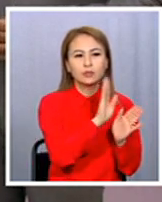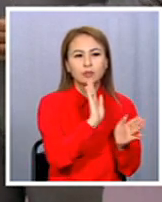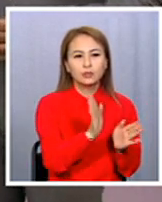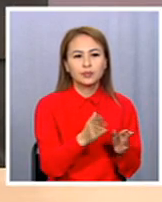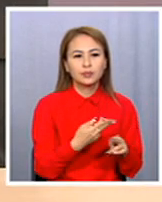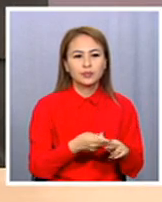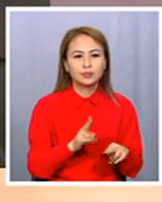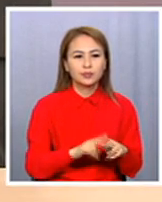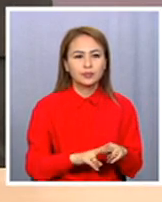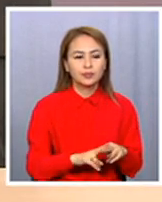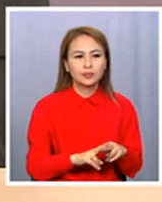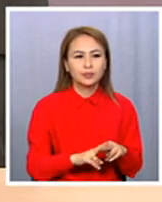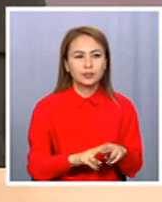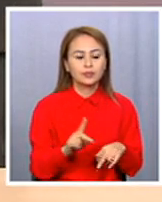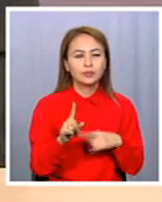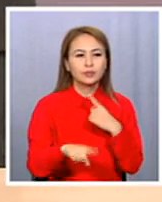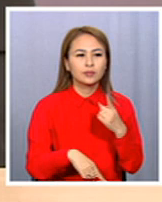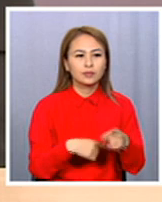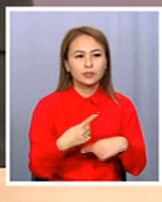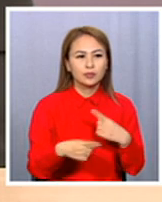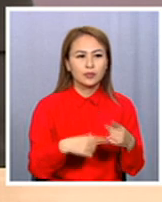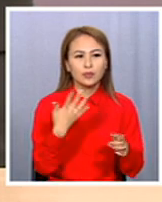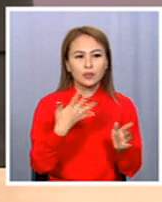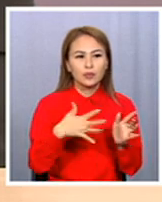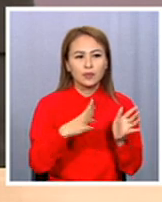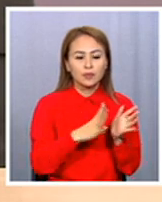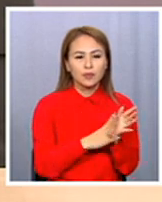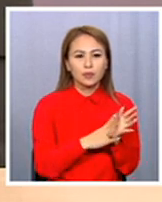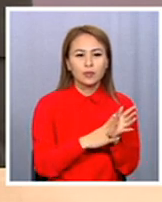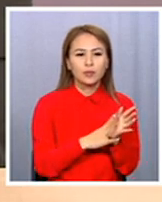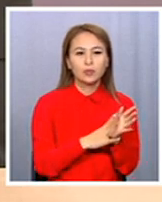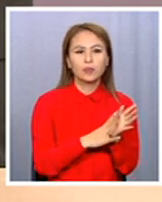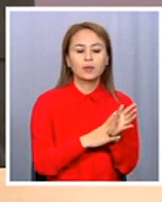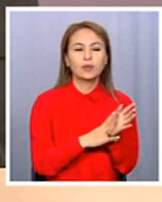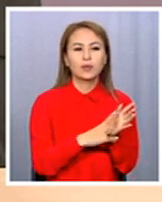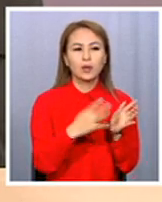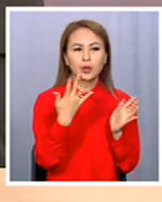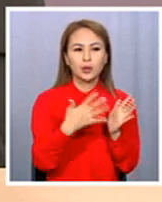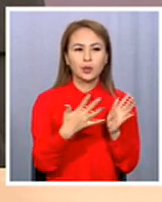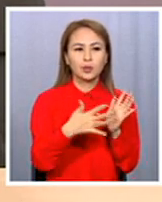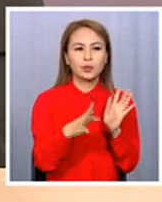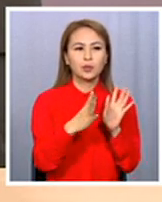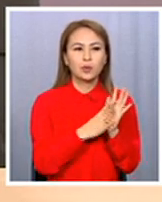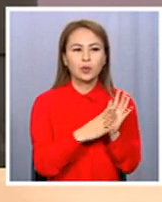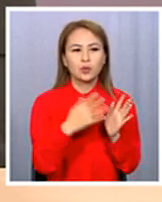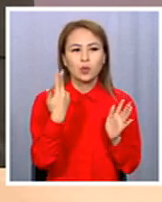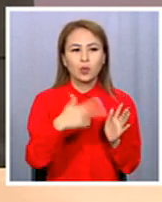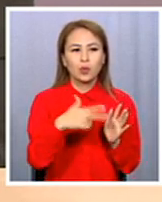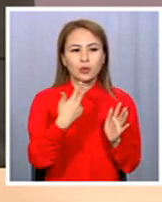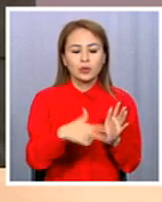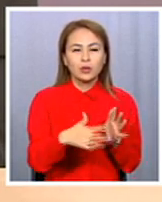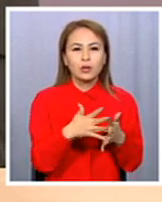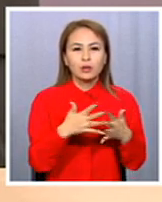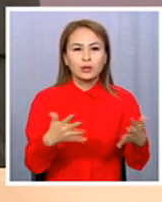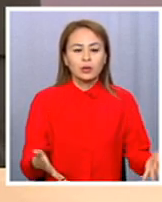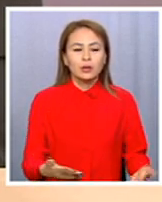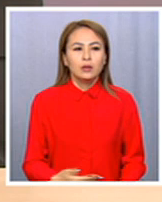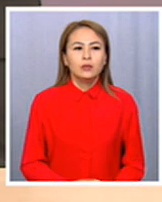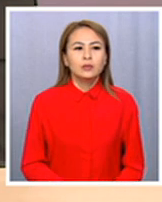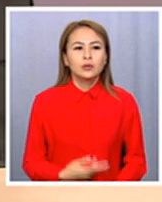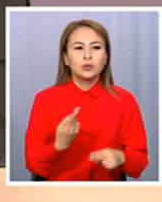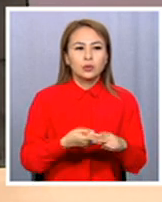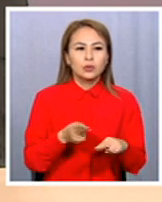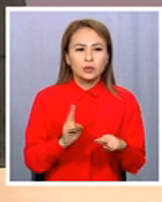табылады. Келесі сан 59. 59 30-дан үлкен,